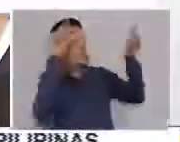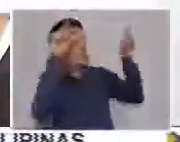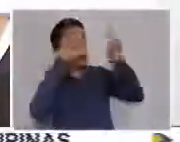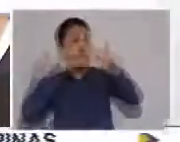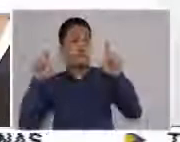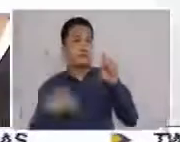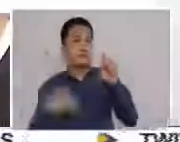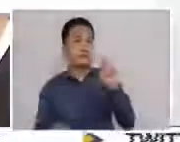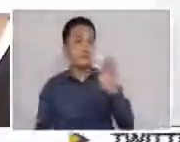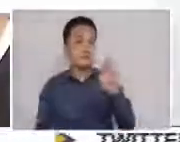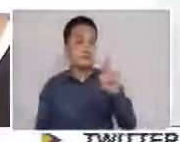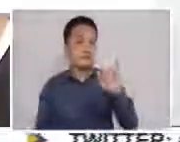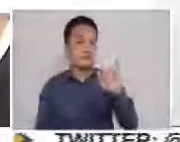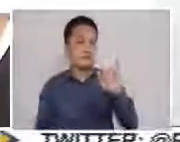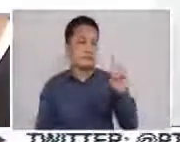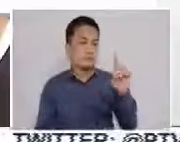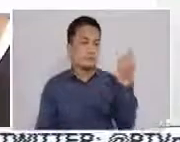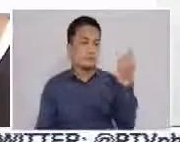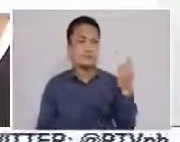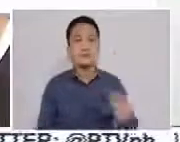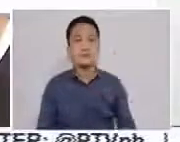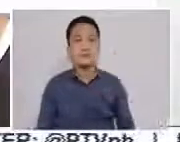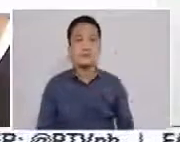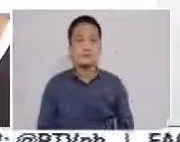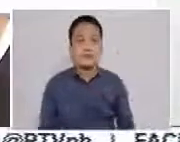na mabilis pong maikabit itong RFID?